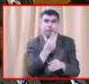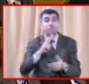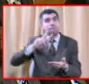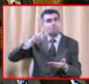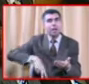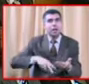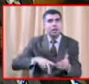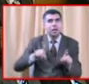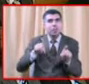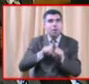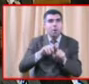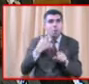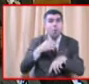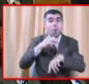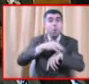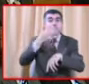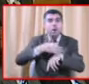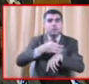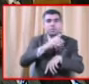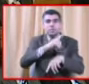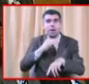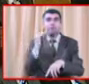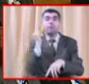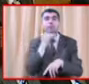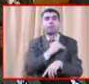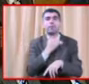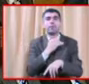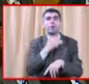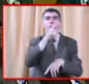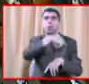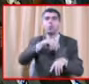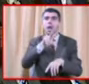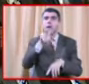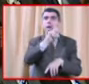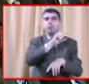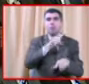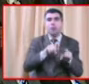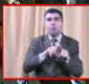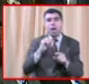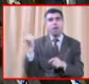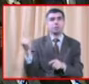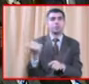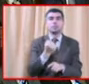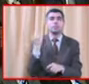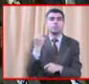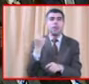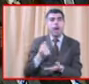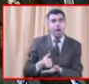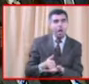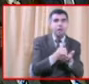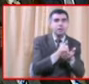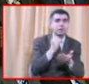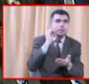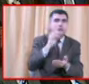واحد الكرونولوجيا ديال الاحداث وماشي كاين تفاعل، ولكن حتى وقع اللي وقع. كنسجلوا ايضا ضعف